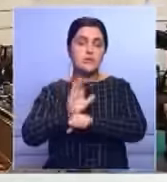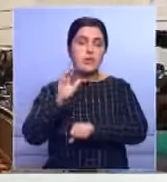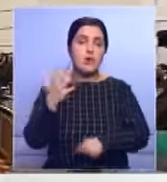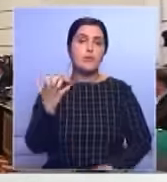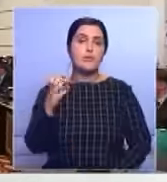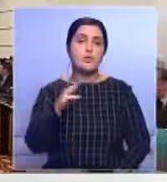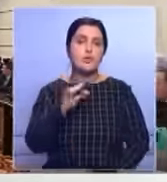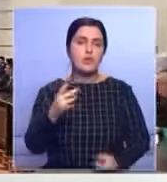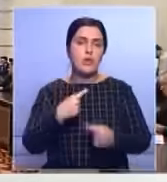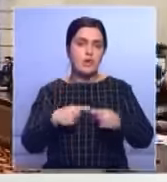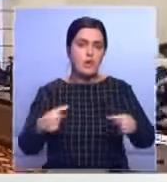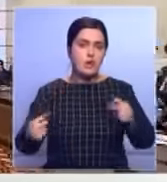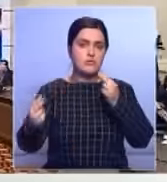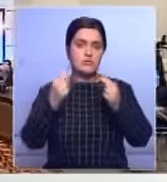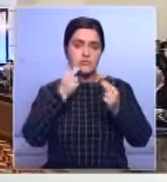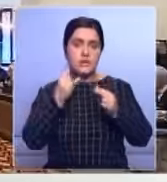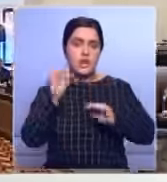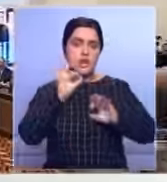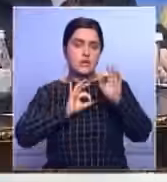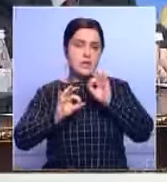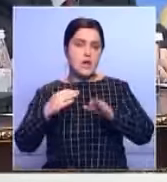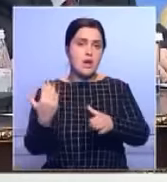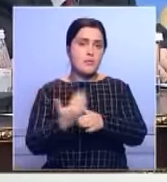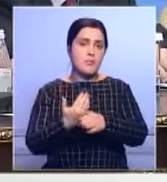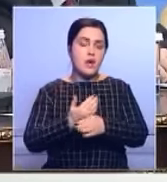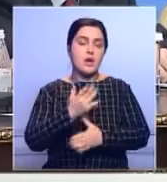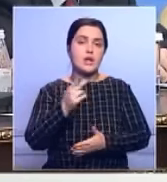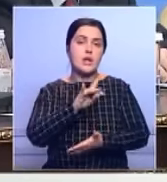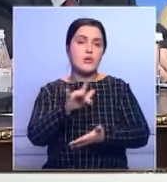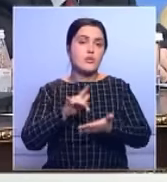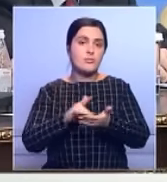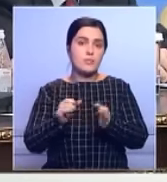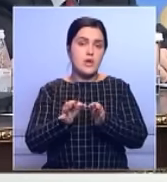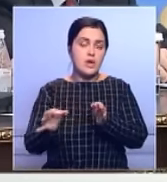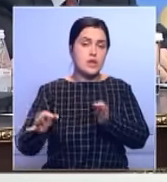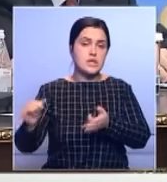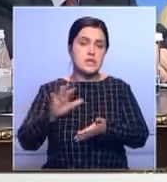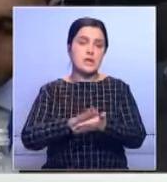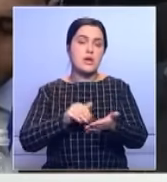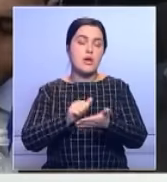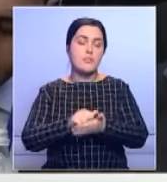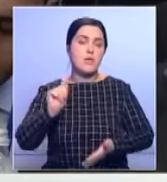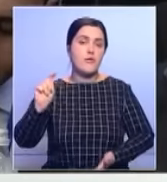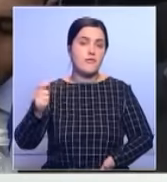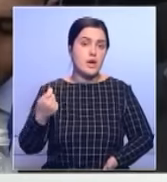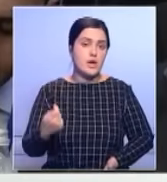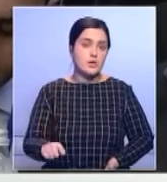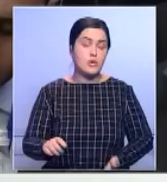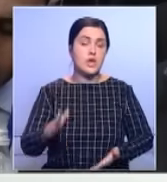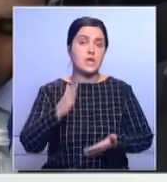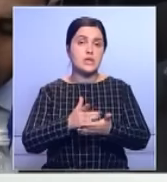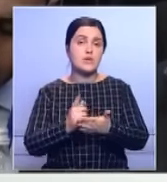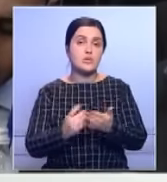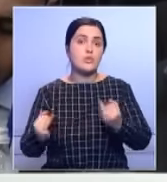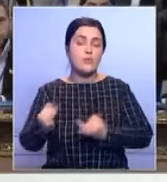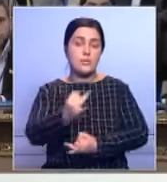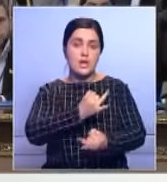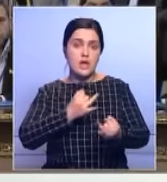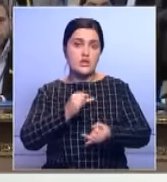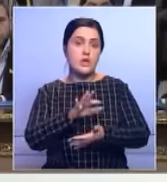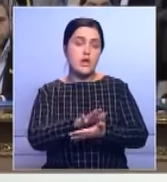тонн продовольствия для жителей городов и провинций Сирии, разрушенных войной. Переговоры